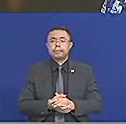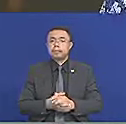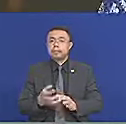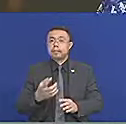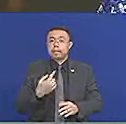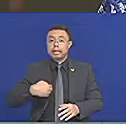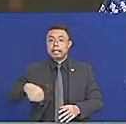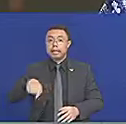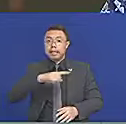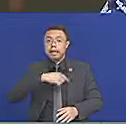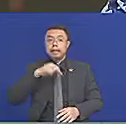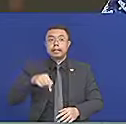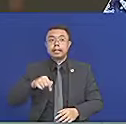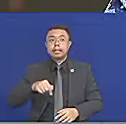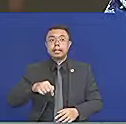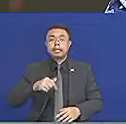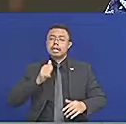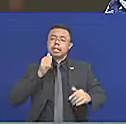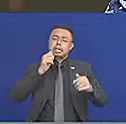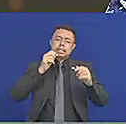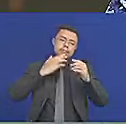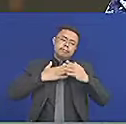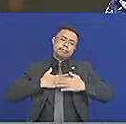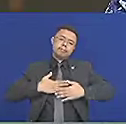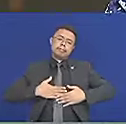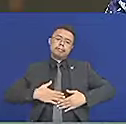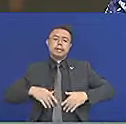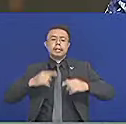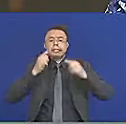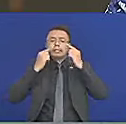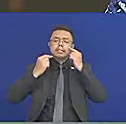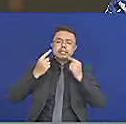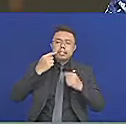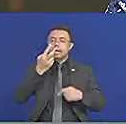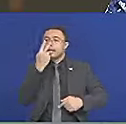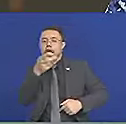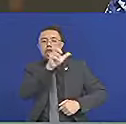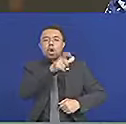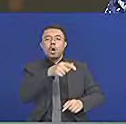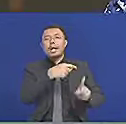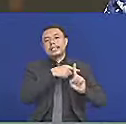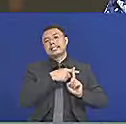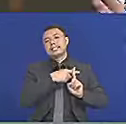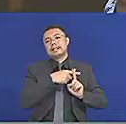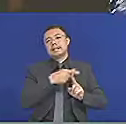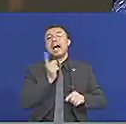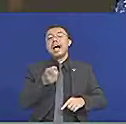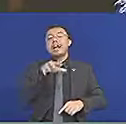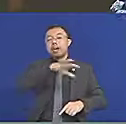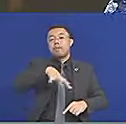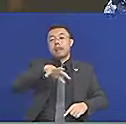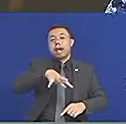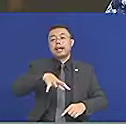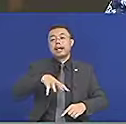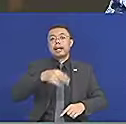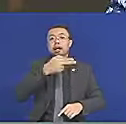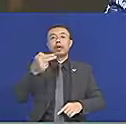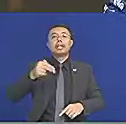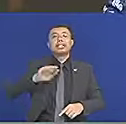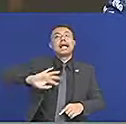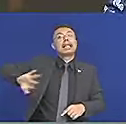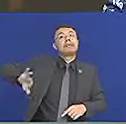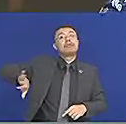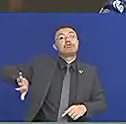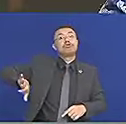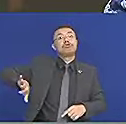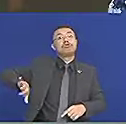Kita itu ya saudara, sedih kalau lihat orang-orang Kristen. Ada di wilayah Indonesia bagian timur,